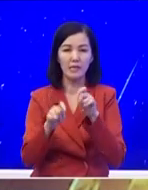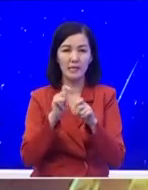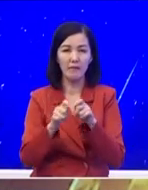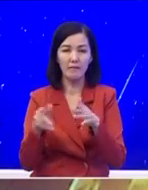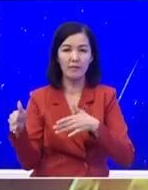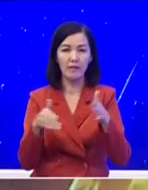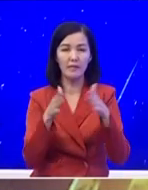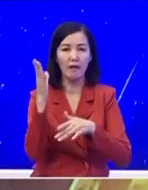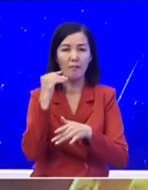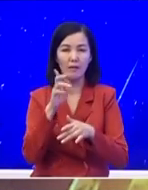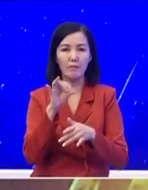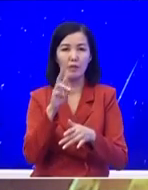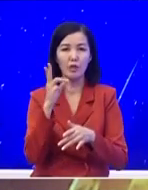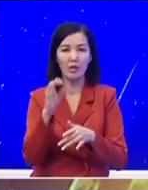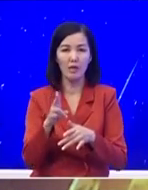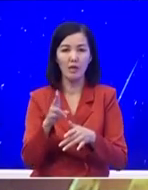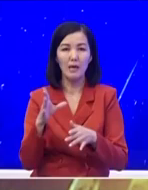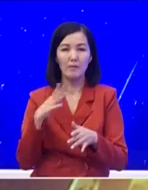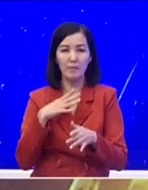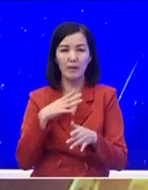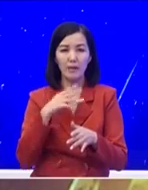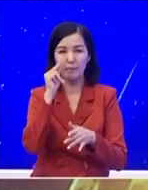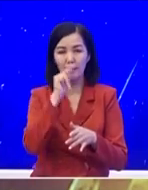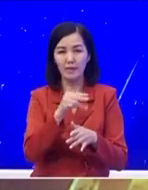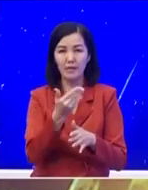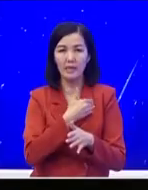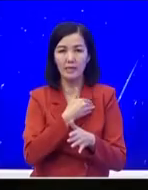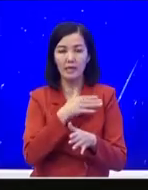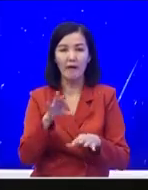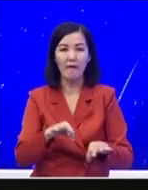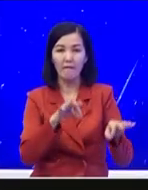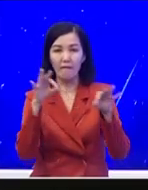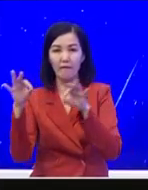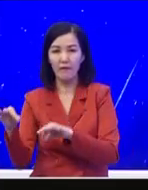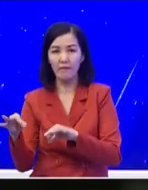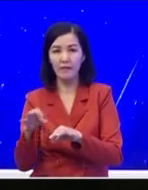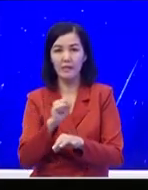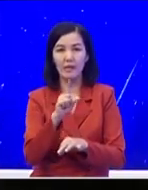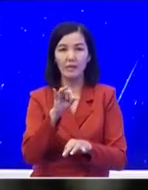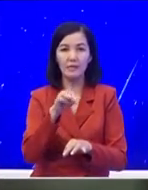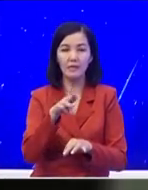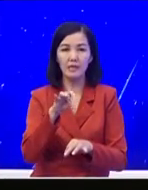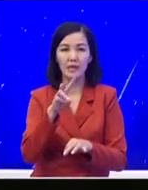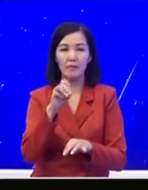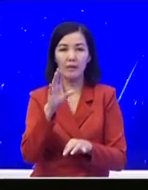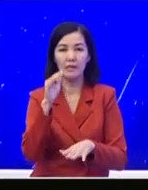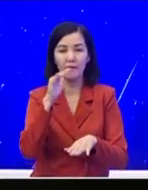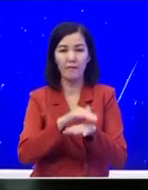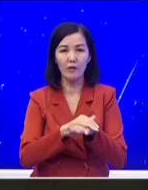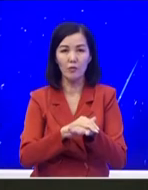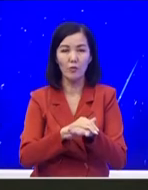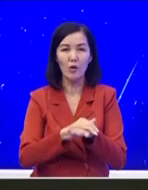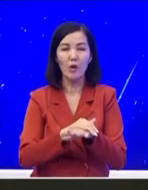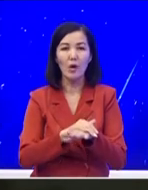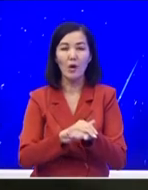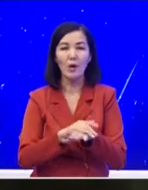экономических расследований на трассе Алматы-Бишкек. Как стало ясно, подозреваемые хотели вывести препарат азитромицин. По данному факту возбуждено